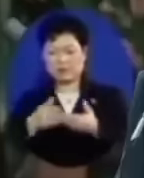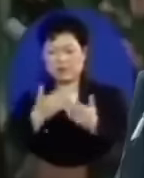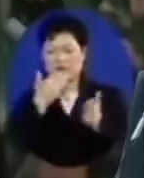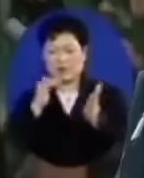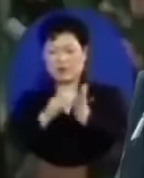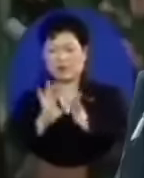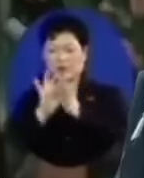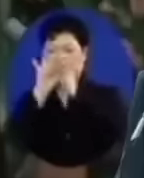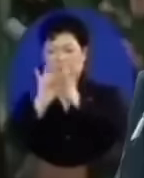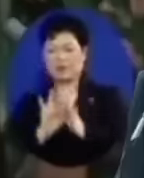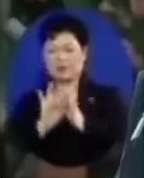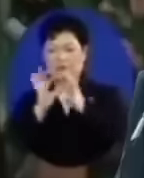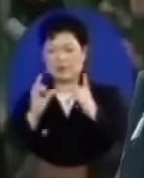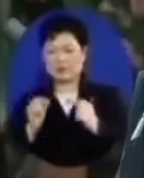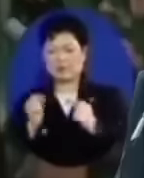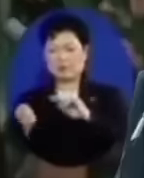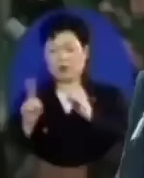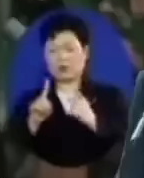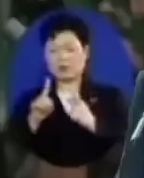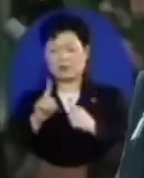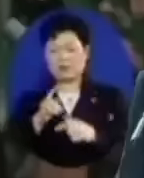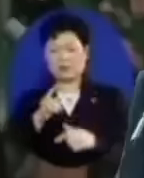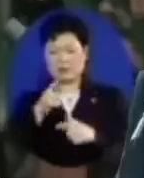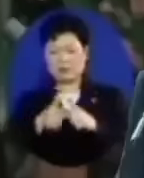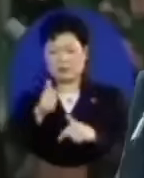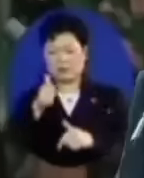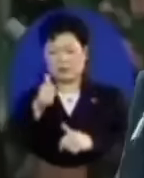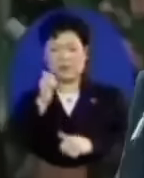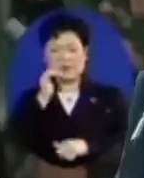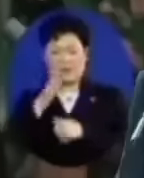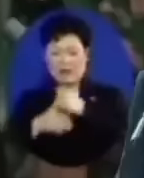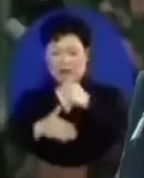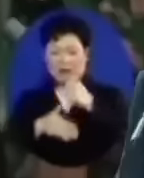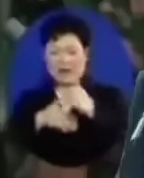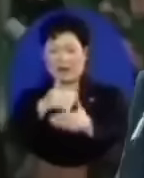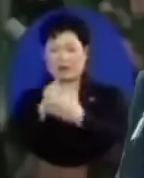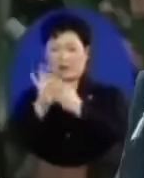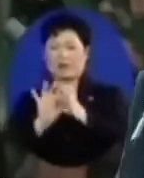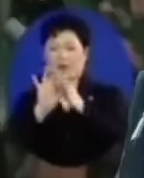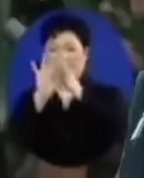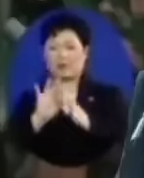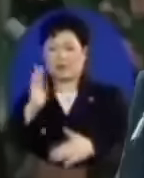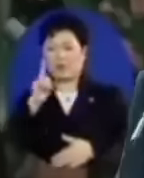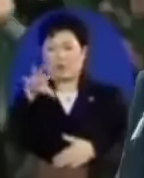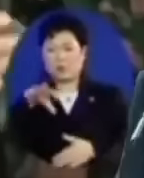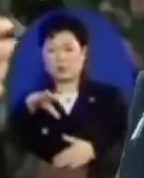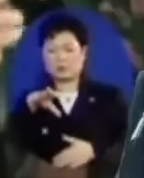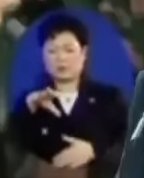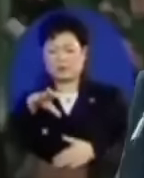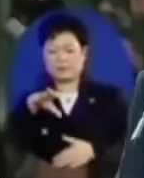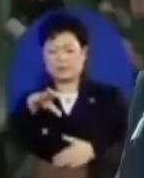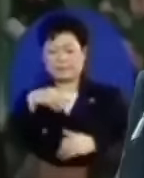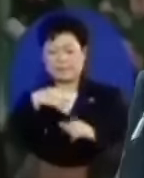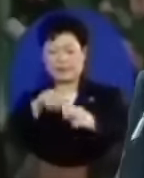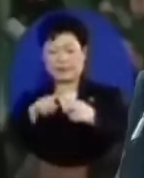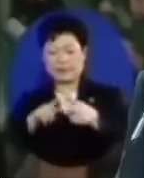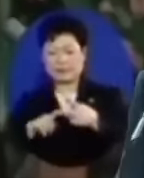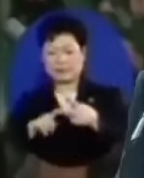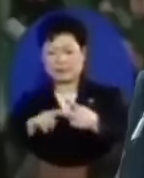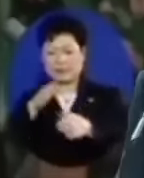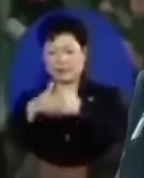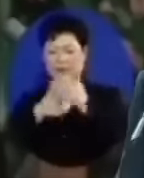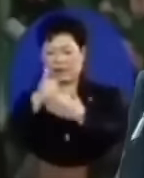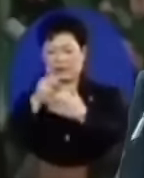것처럼 우리는 부활한 예수님이 하나님과 우리 사이에 사닥다리가 되어 있는 것입니다. 어느 곳에 가나 하나님과 우리 사이에는 부활의